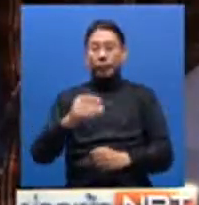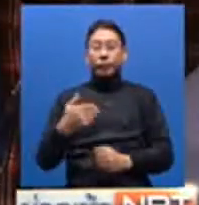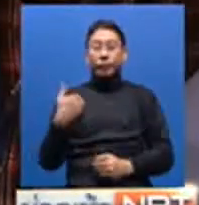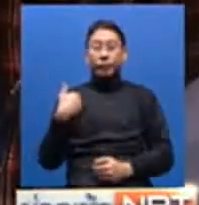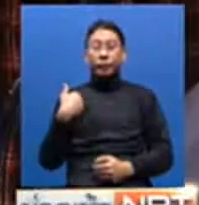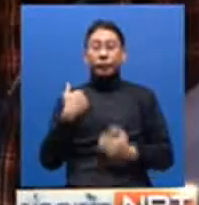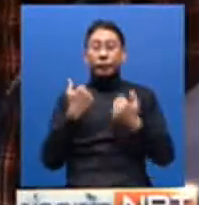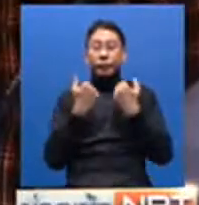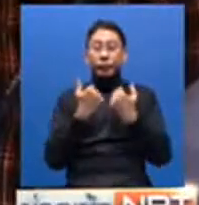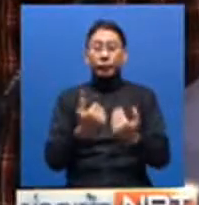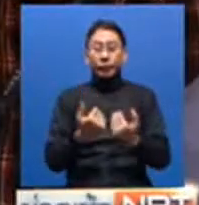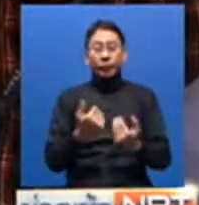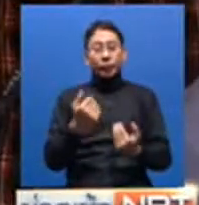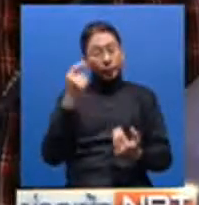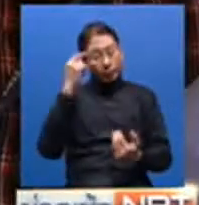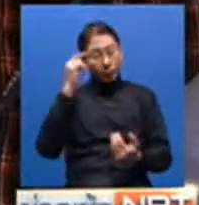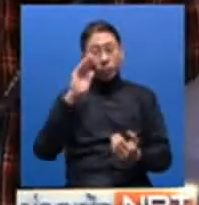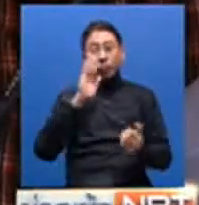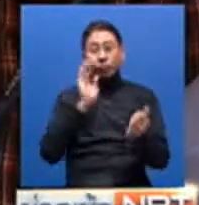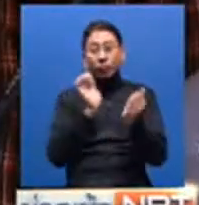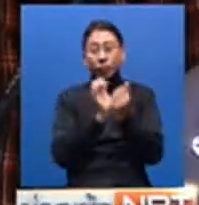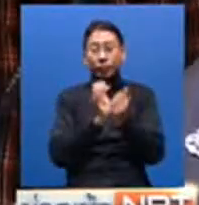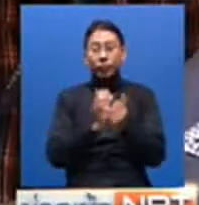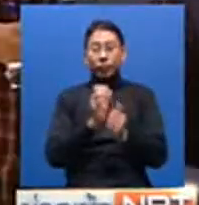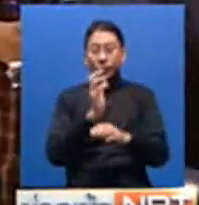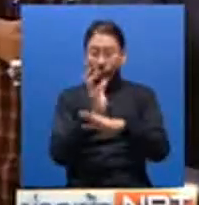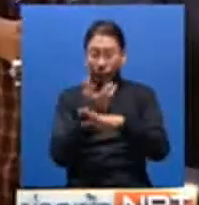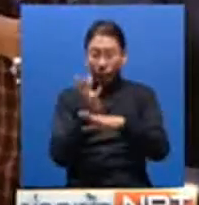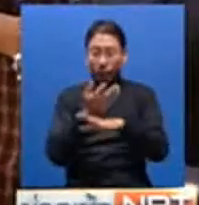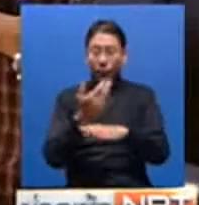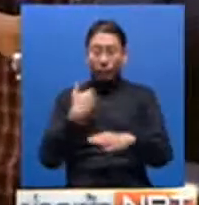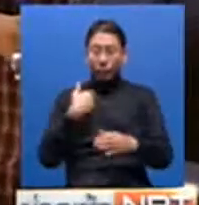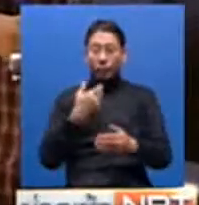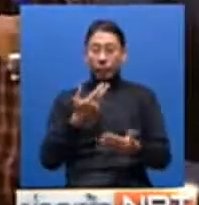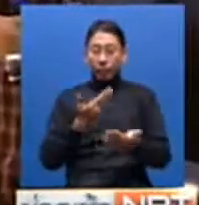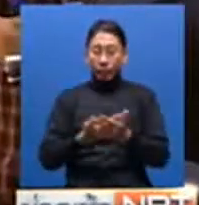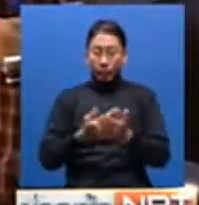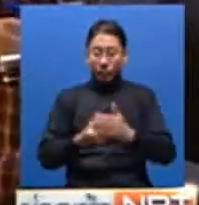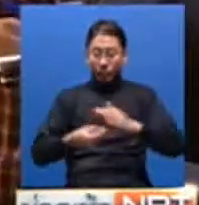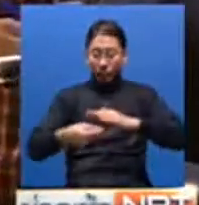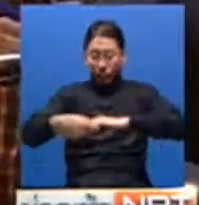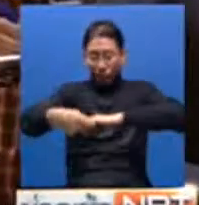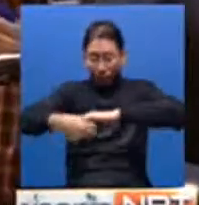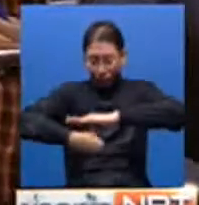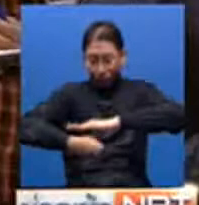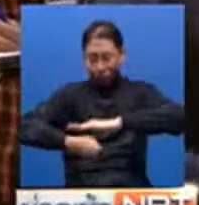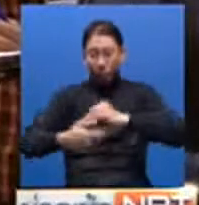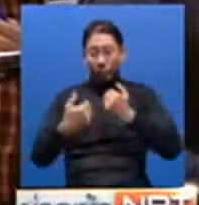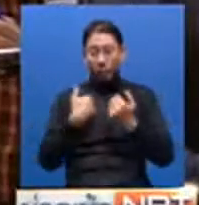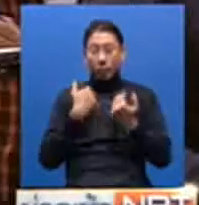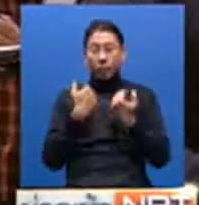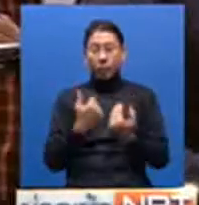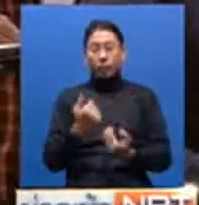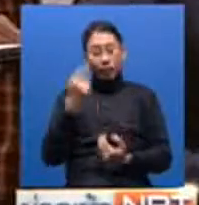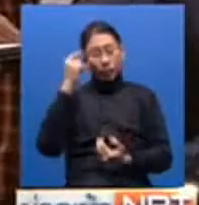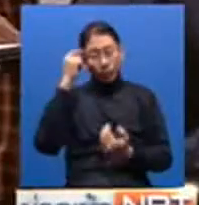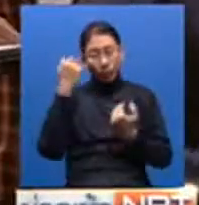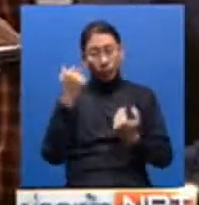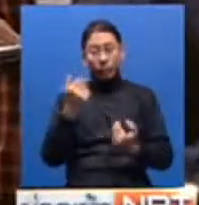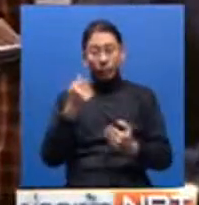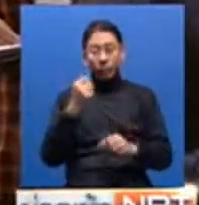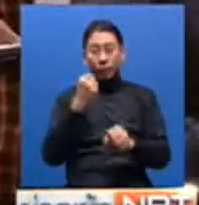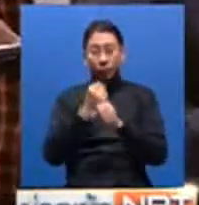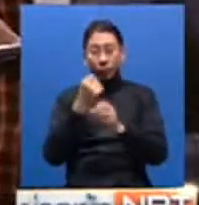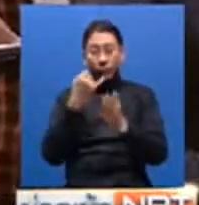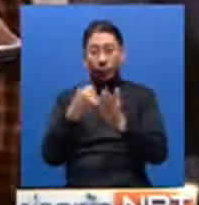ขณะเดียวกันค่ะหากมีตำรวจจราจรที่ปรากฏหลักฐานการเรียกรับผลประโยชน์หรือเรียกรับสินบนก็จะมี